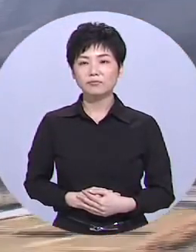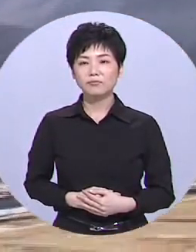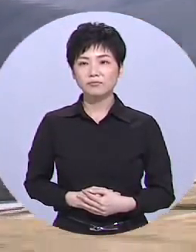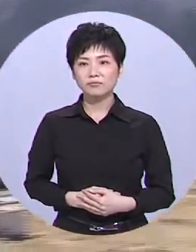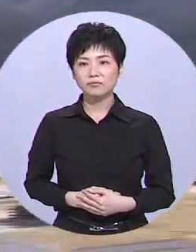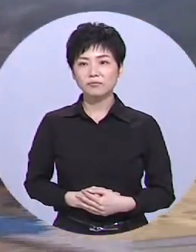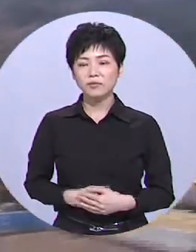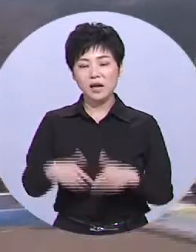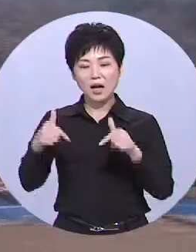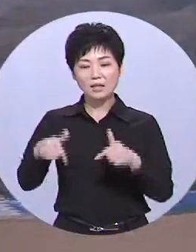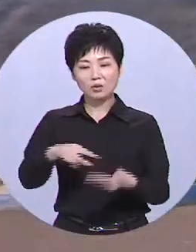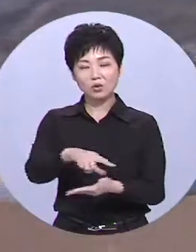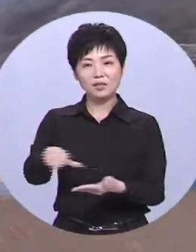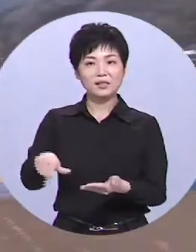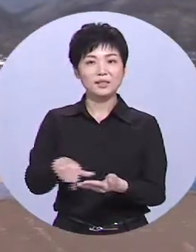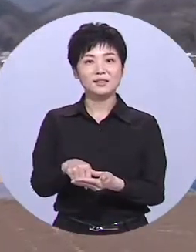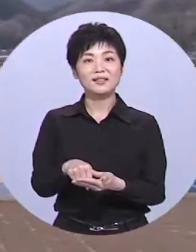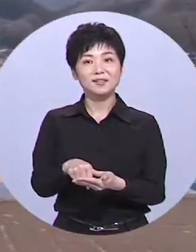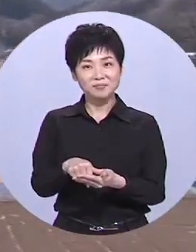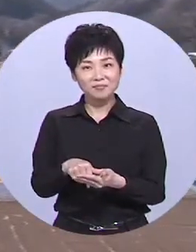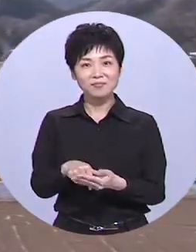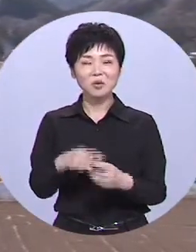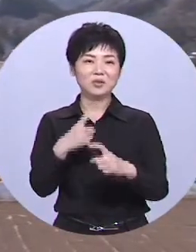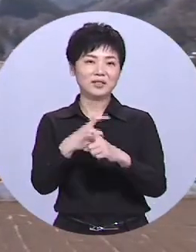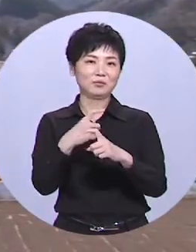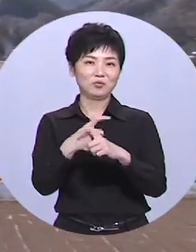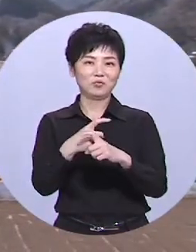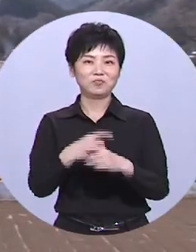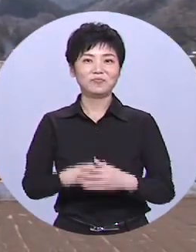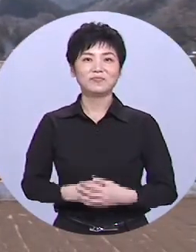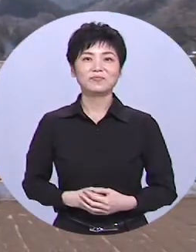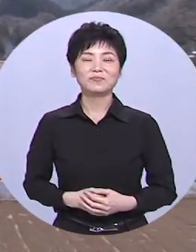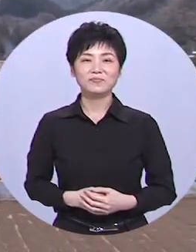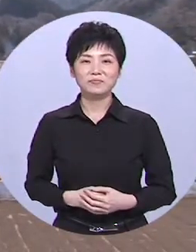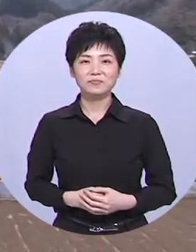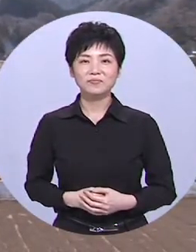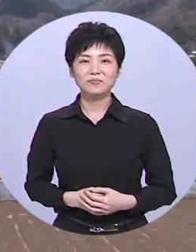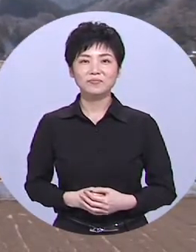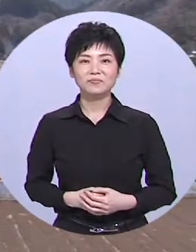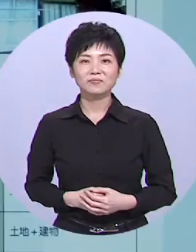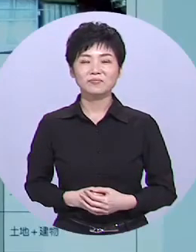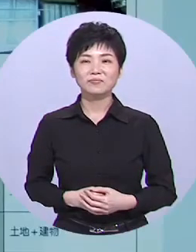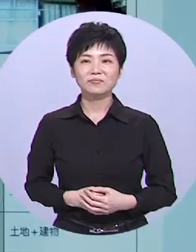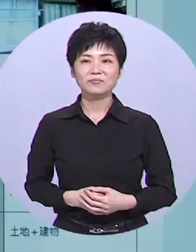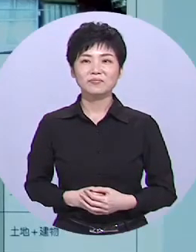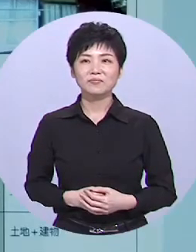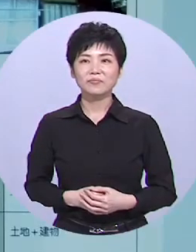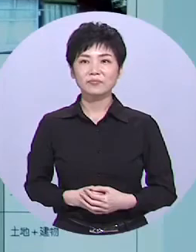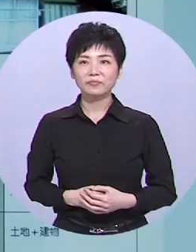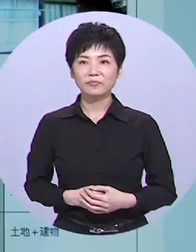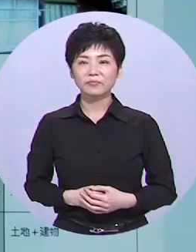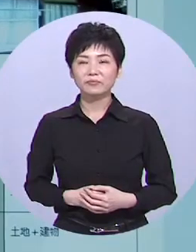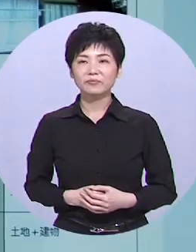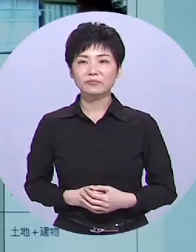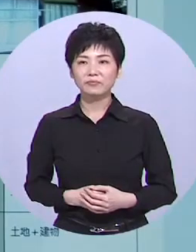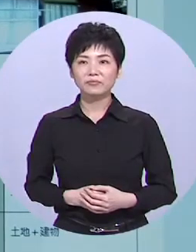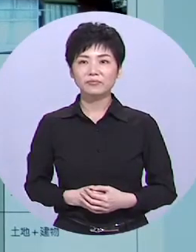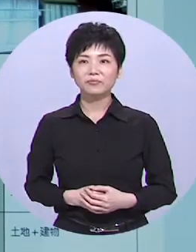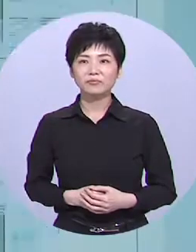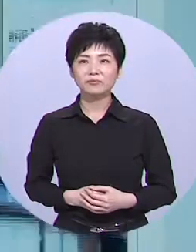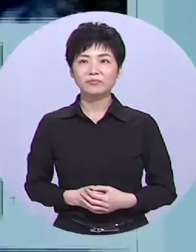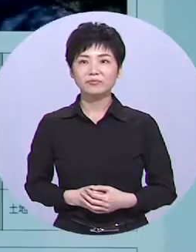埼玉県西部に位置する緑豊かな自然が特徴の秩父地域。こちらには